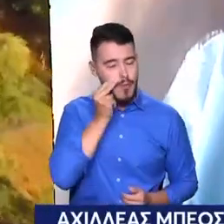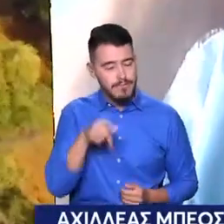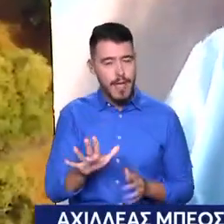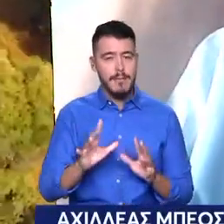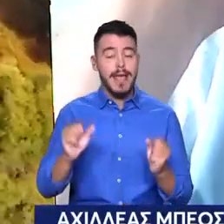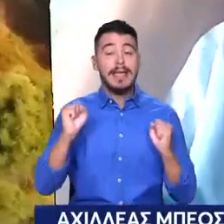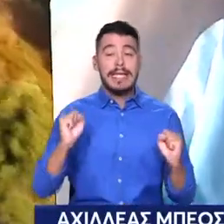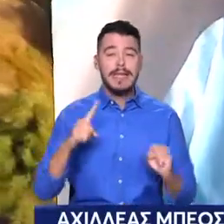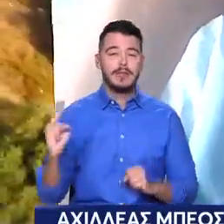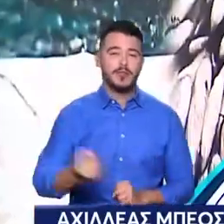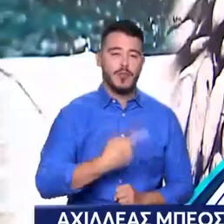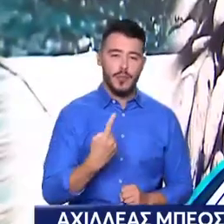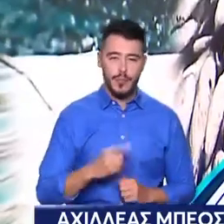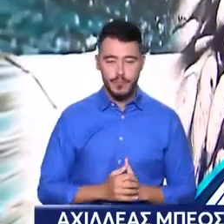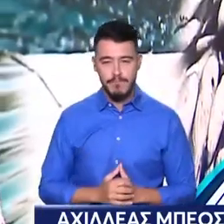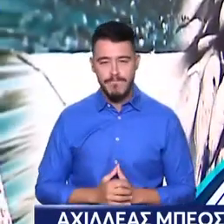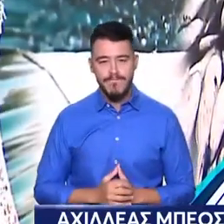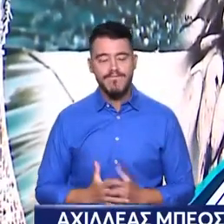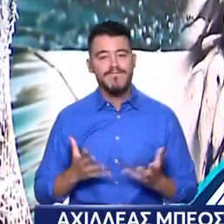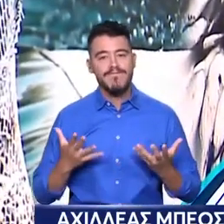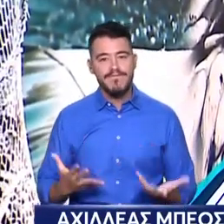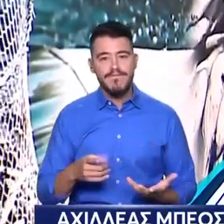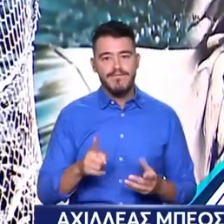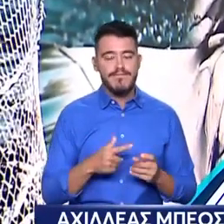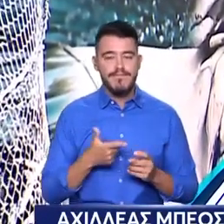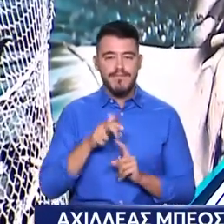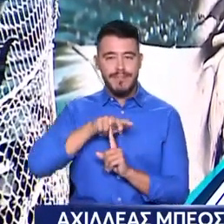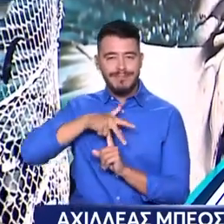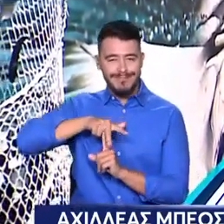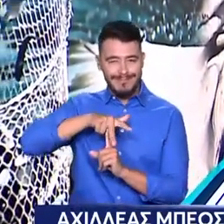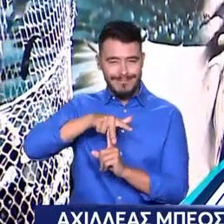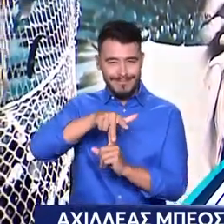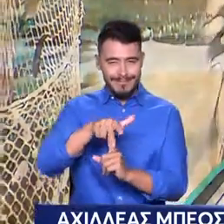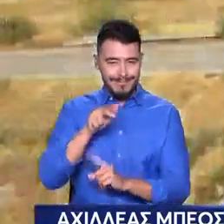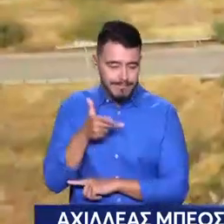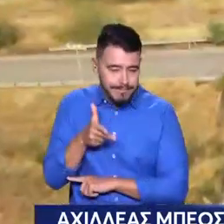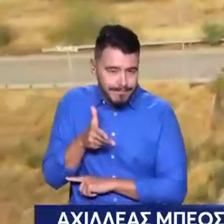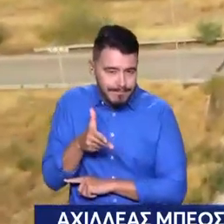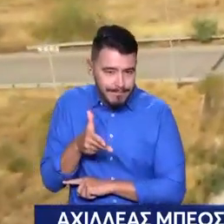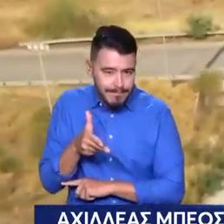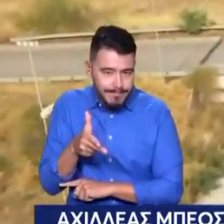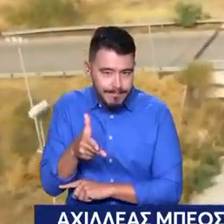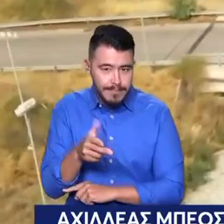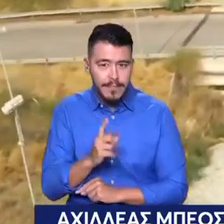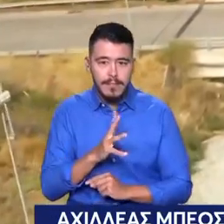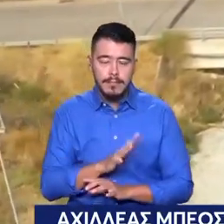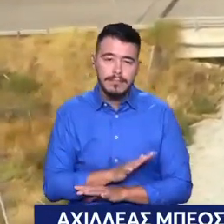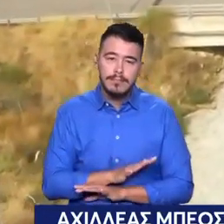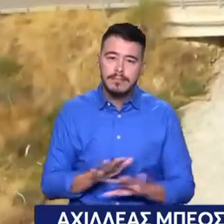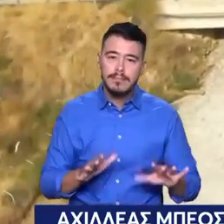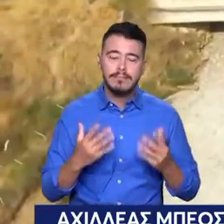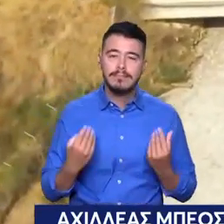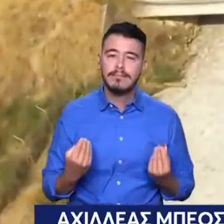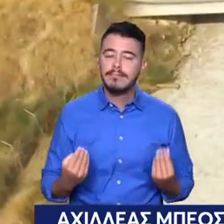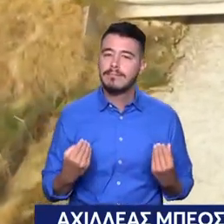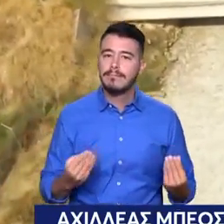υγεία σε όλο τον κόσμο. Αυτό που βλέπουμε, η εικόνα από τον drone, από το γεγονότα news, με το τι έχει